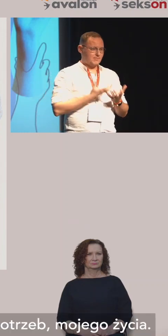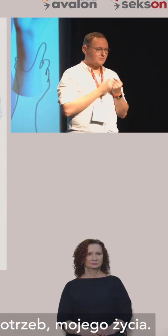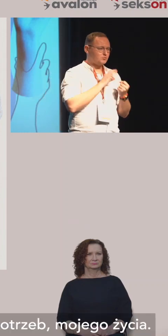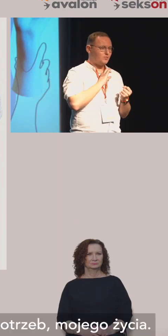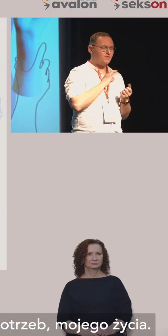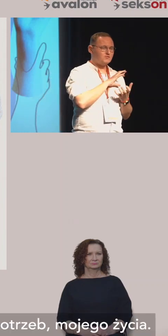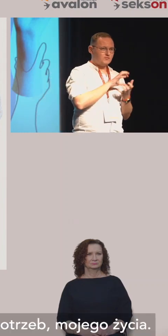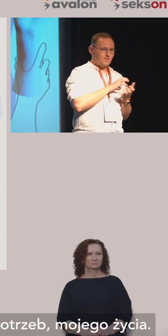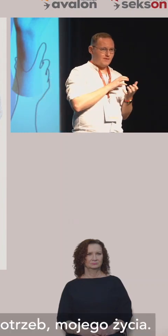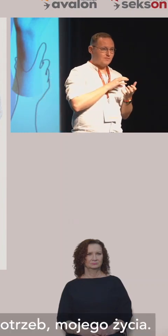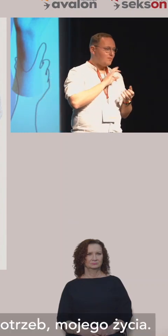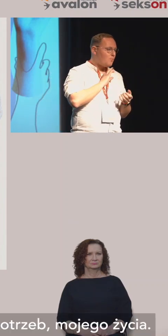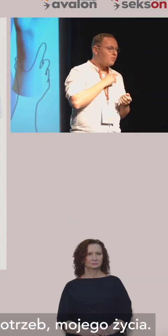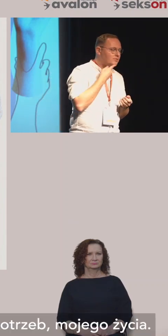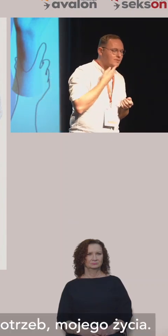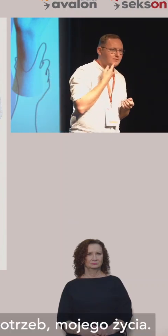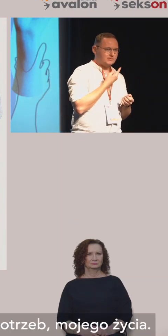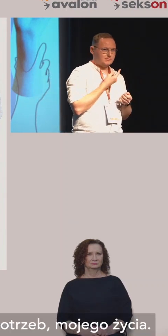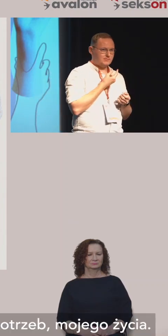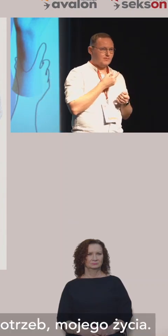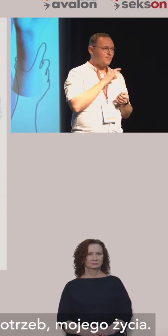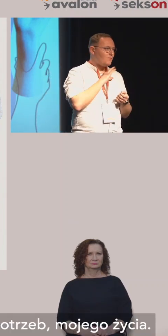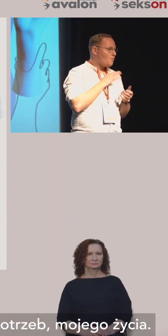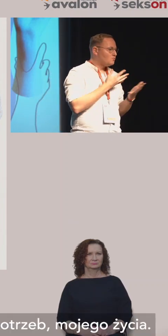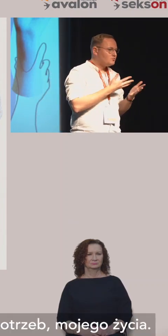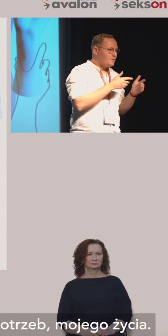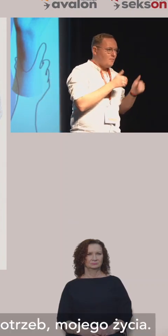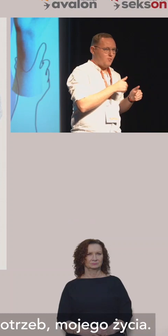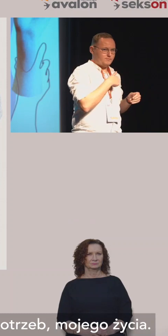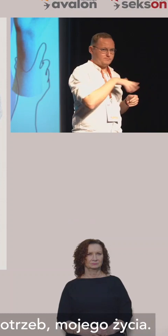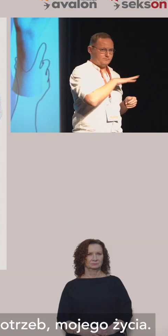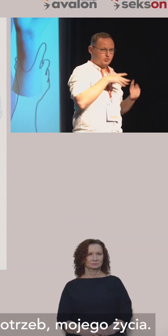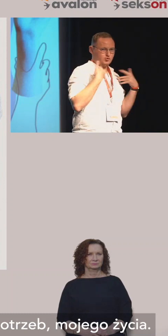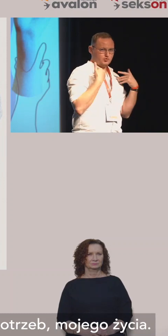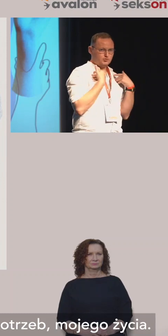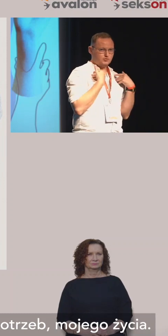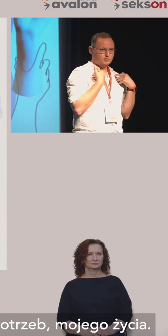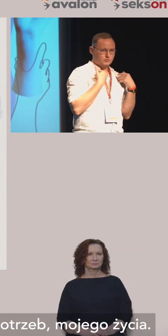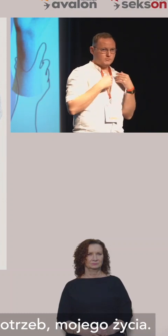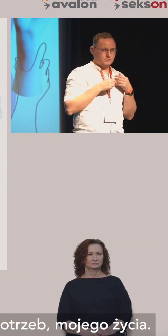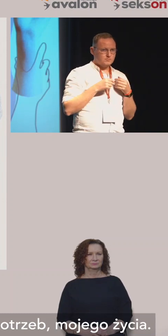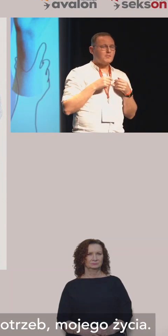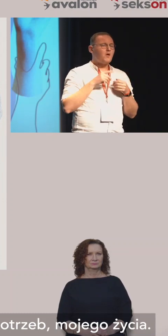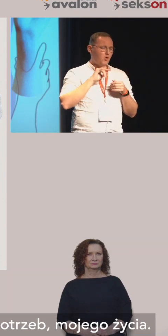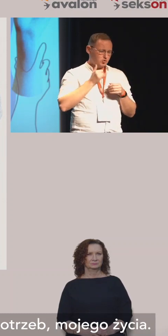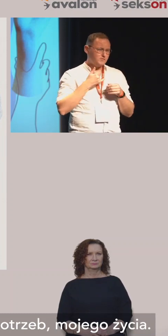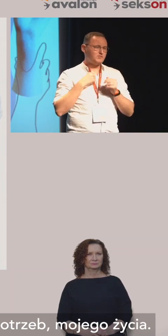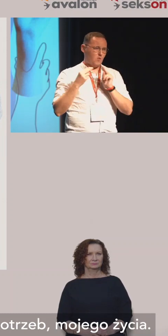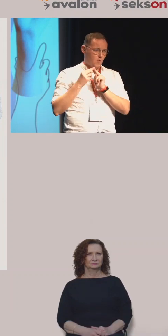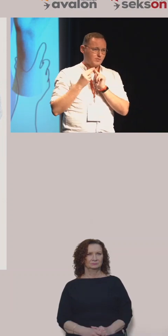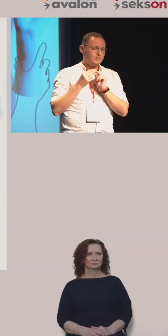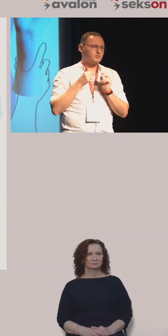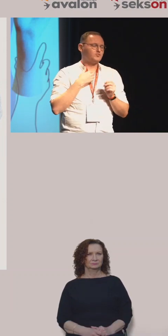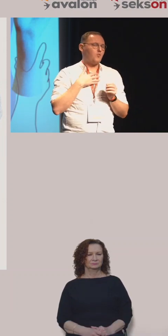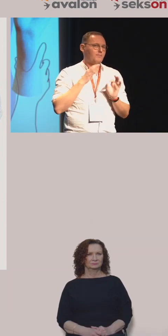Moja rodzina jakby no, nie rozumie mojego świata, mojego języka, moich potrzeb, mojego życia.